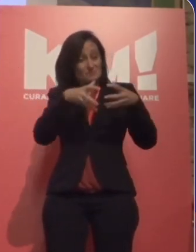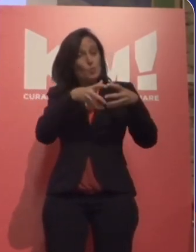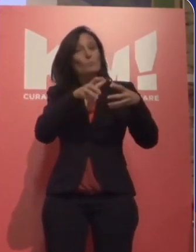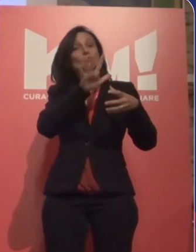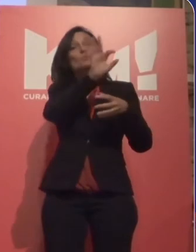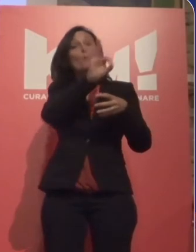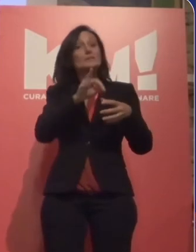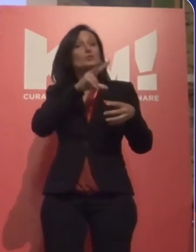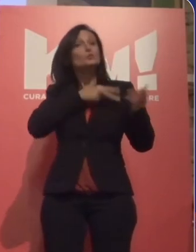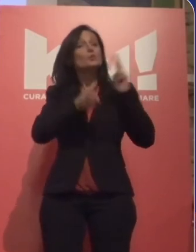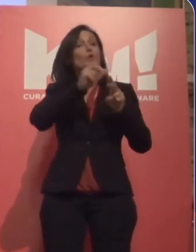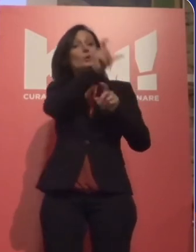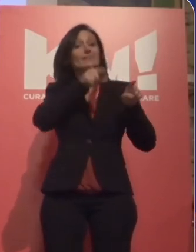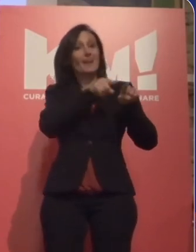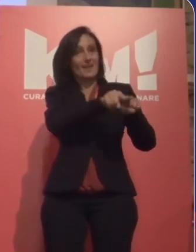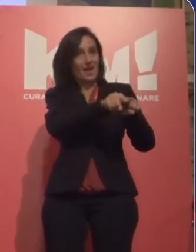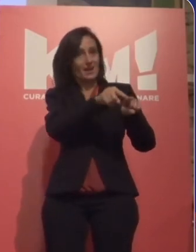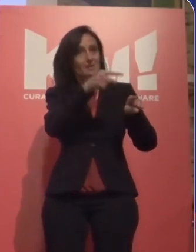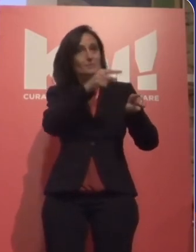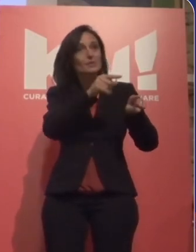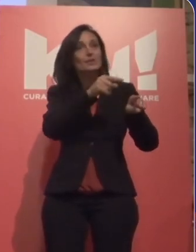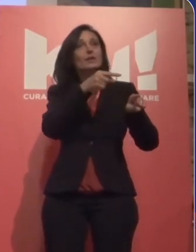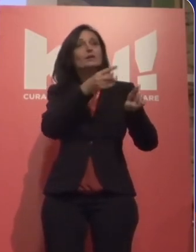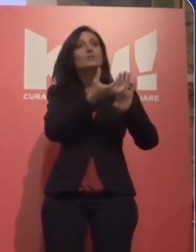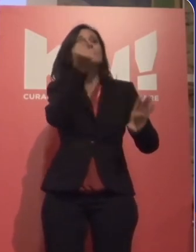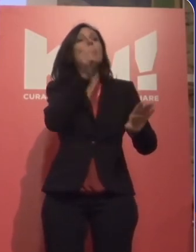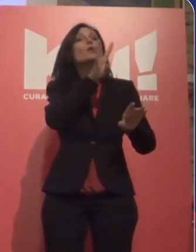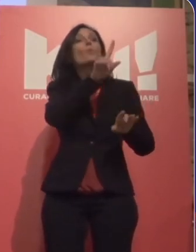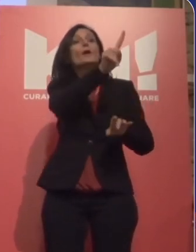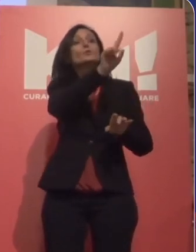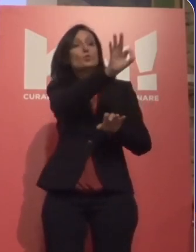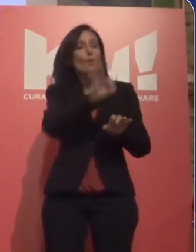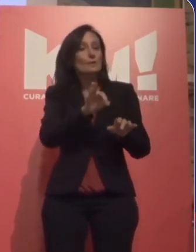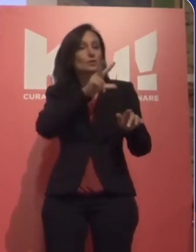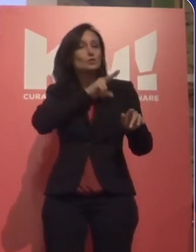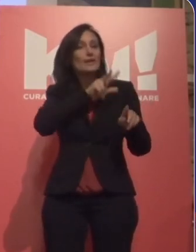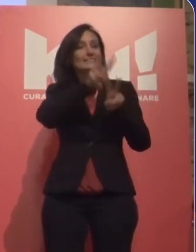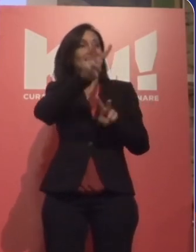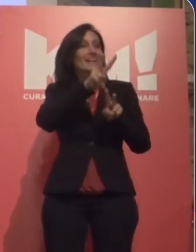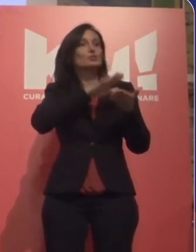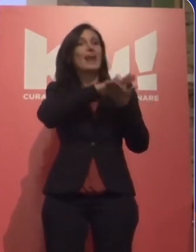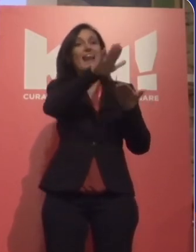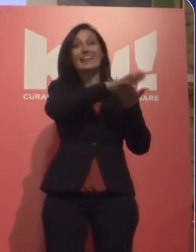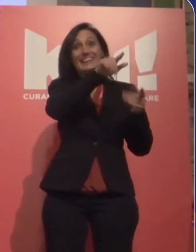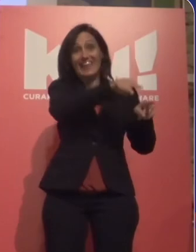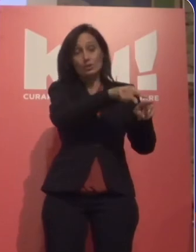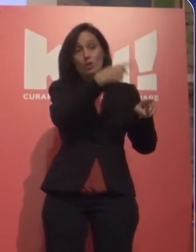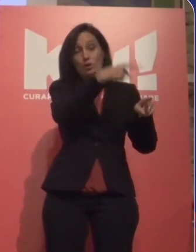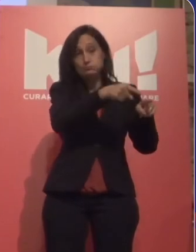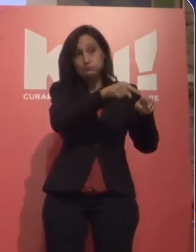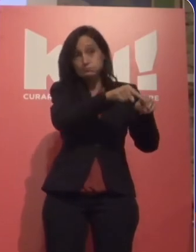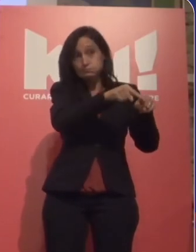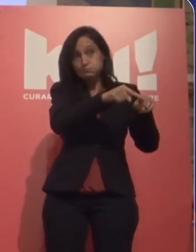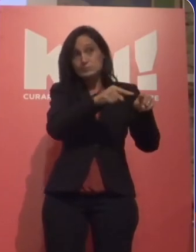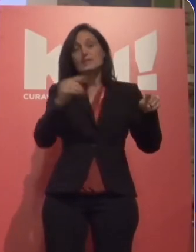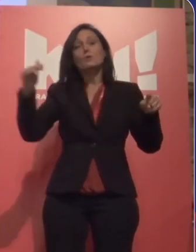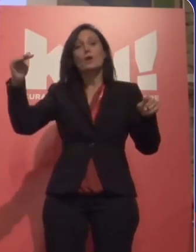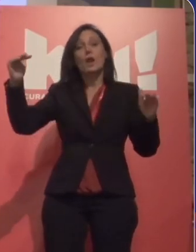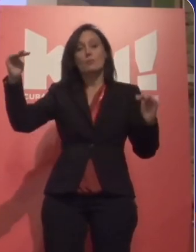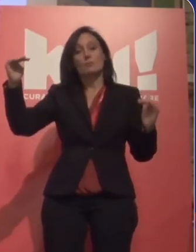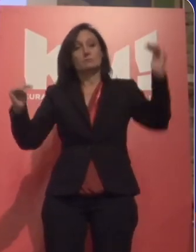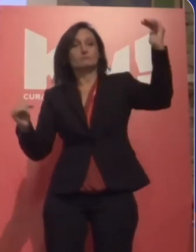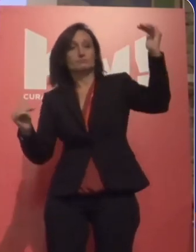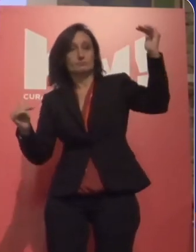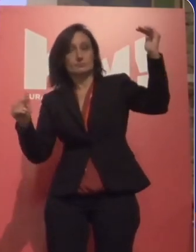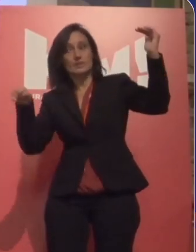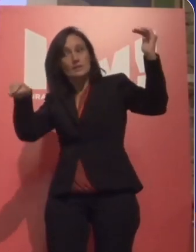titolare del 41 per cento della ricchezza nazionale netta era superiore allora è la tendenza è aumentata tutta